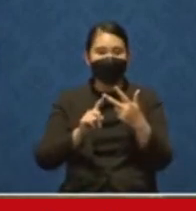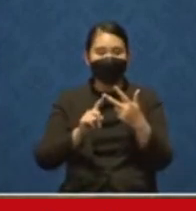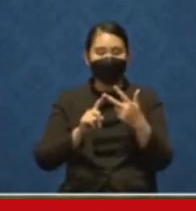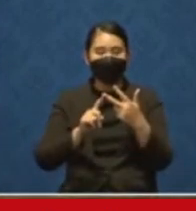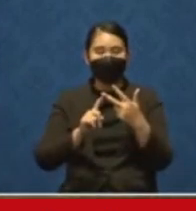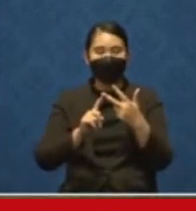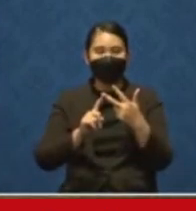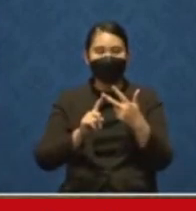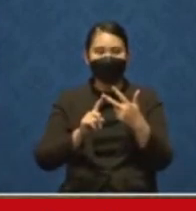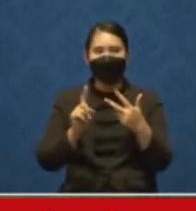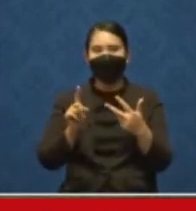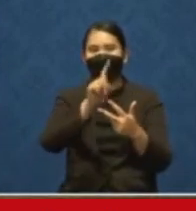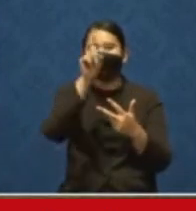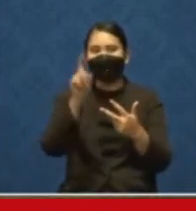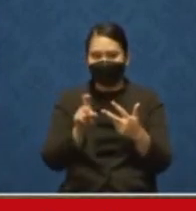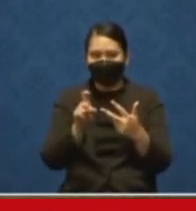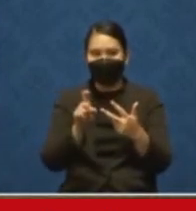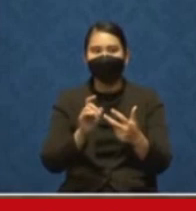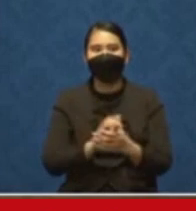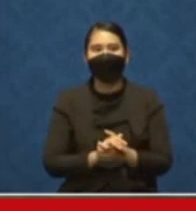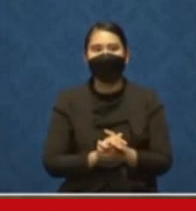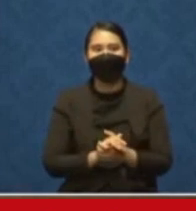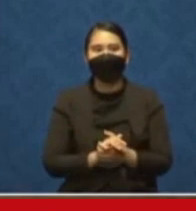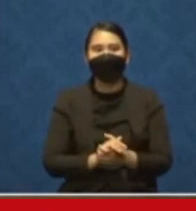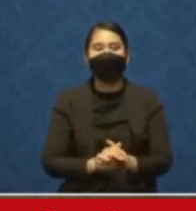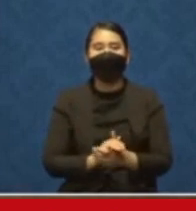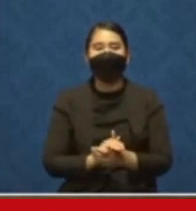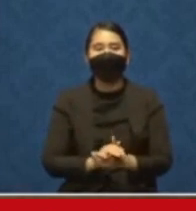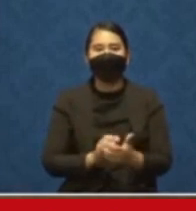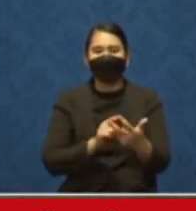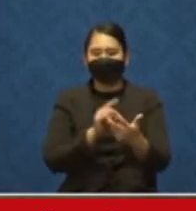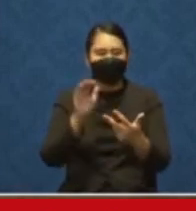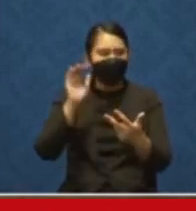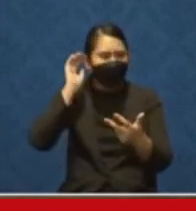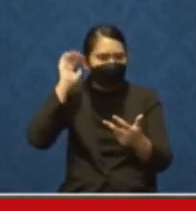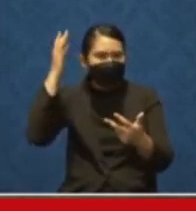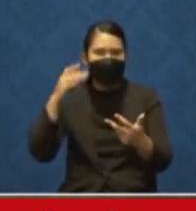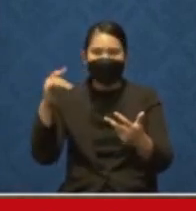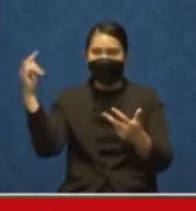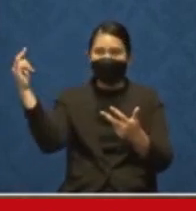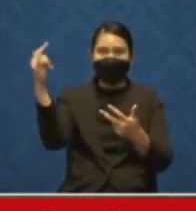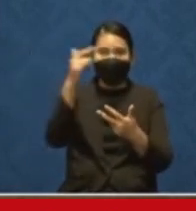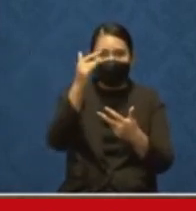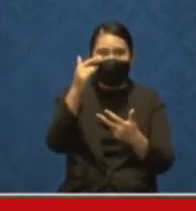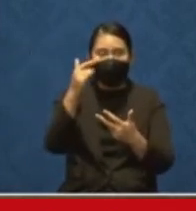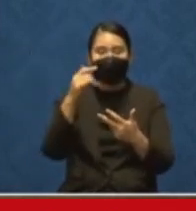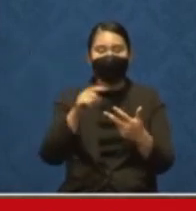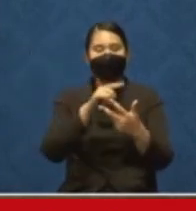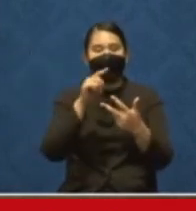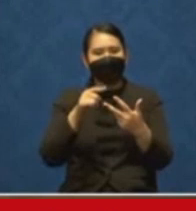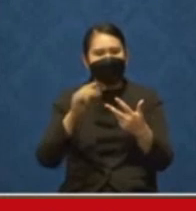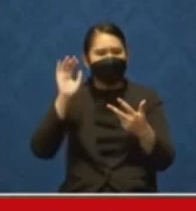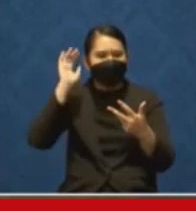ไม่ตายเหรอเสือใต้มีธรรมาจารย์ครับและอันสุดท้ายสิ่ง